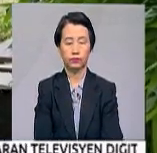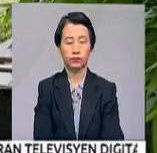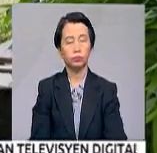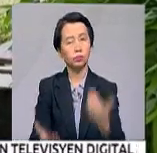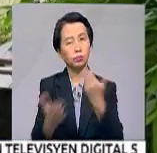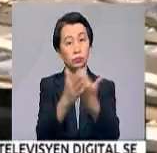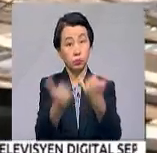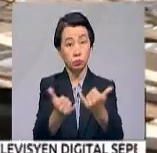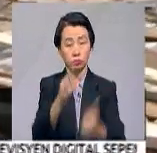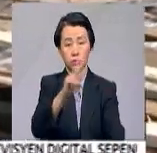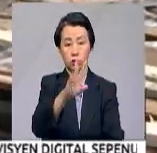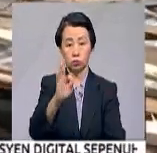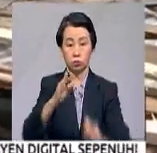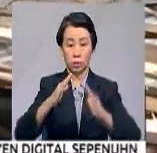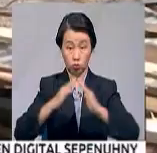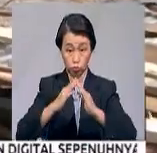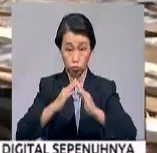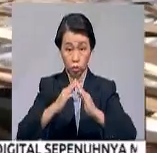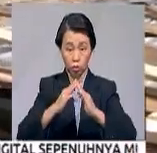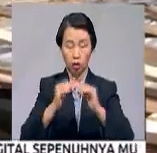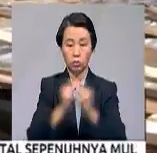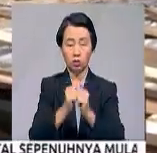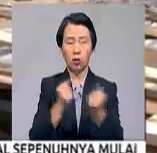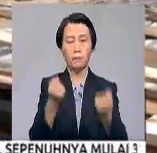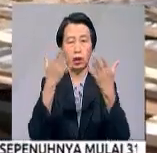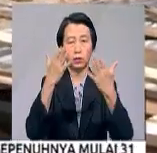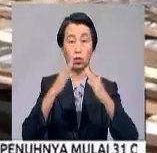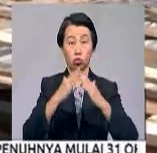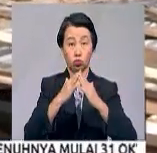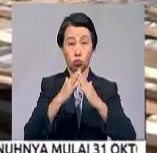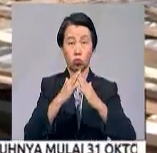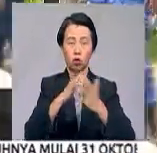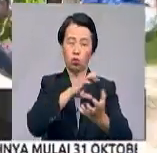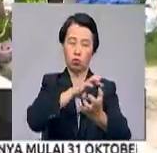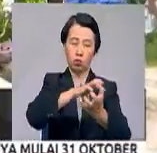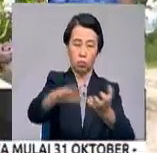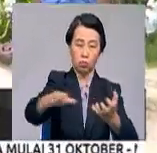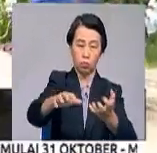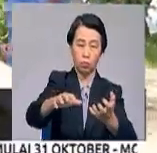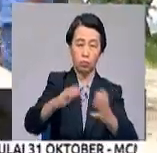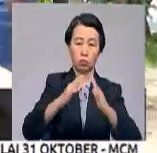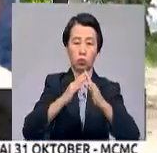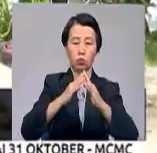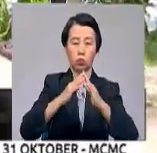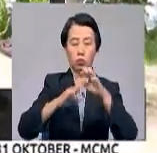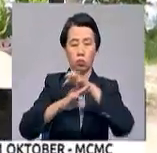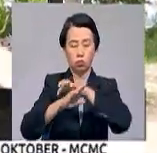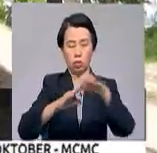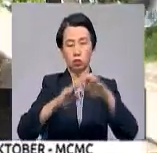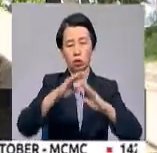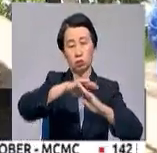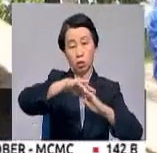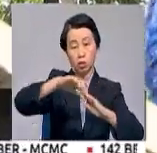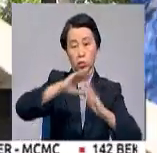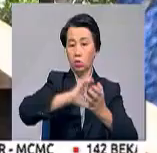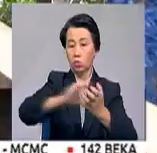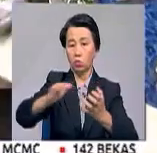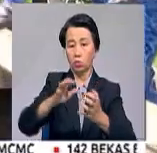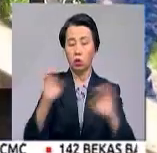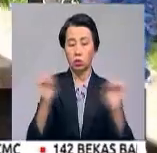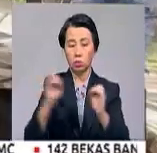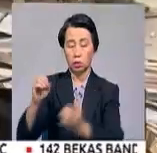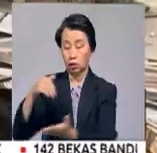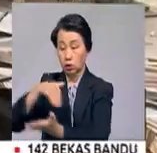Setakat ini, 29 rumah terlibat dengan kebanyakan rumah mengalami kerosakan di bahagian bumbung dan tiada pusat